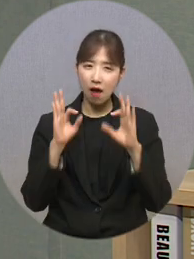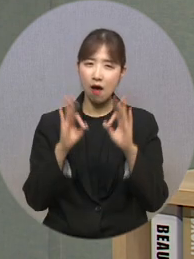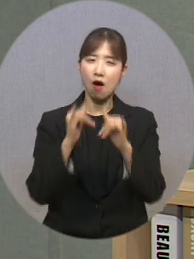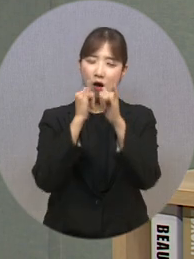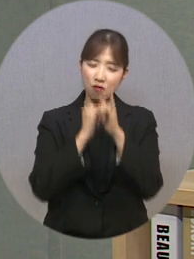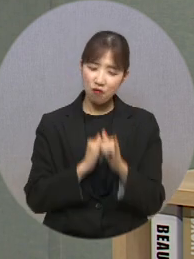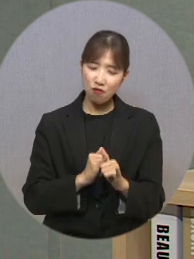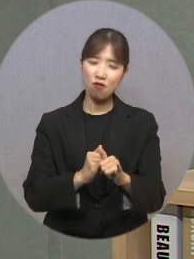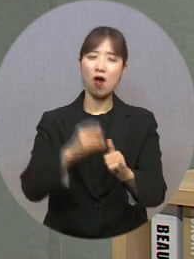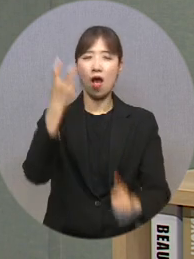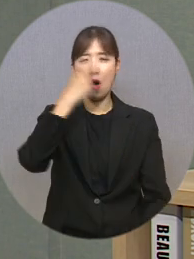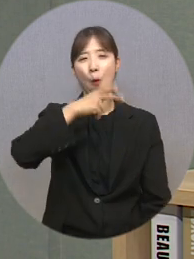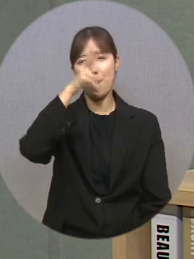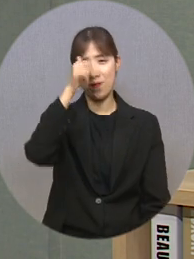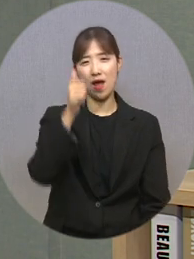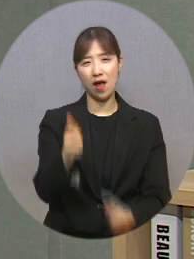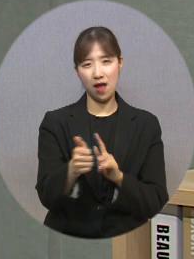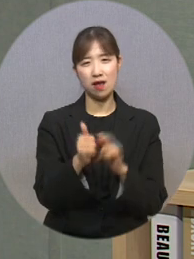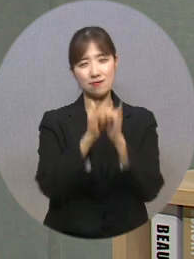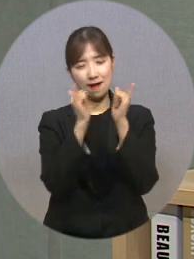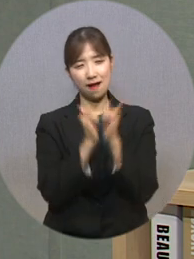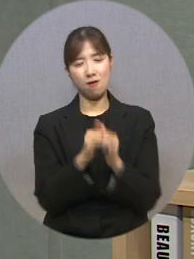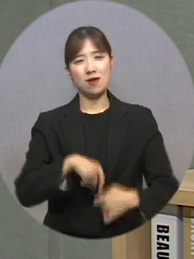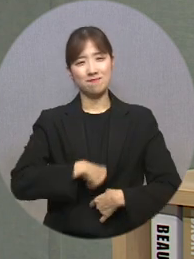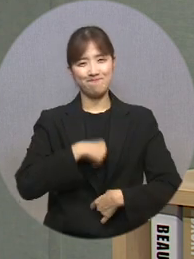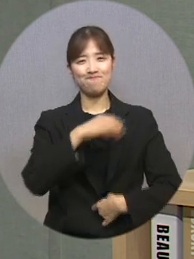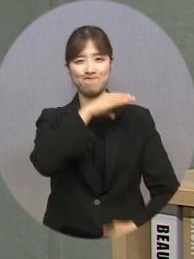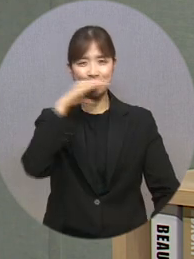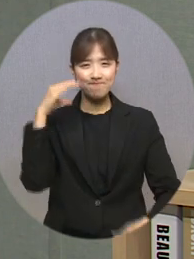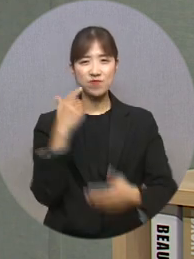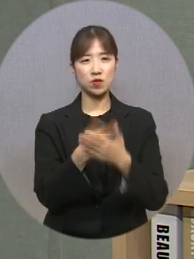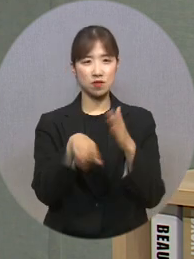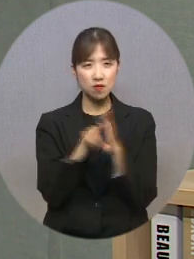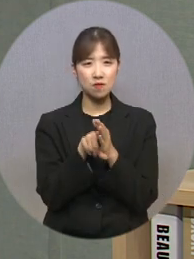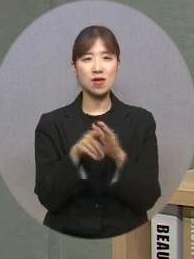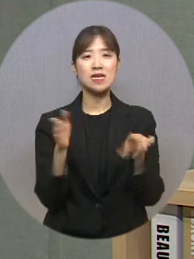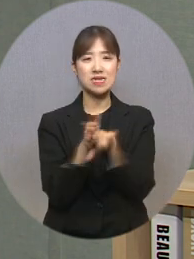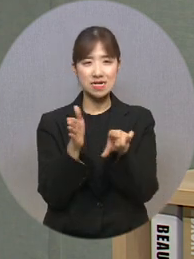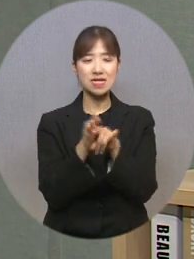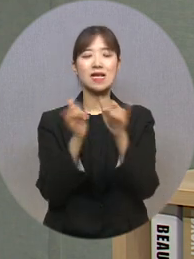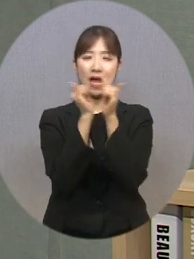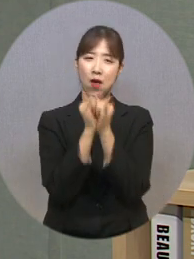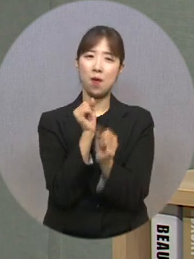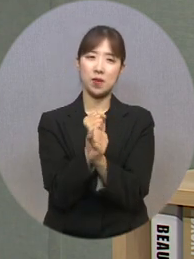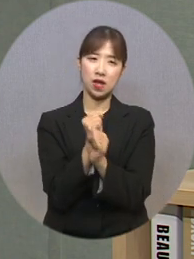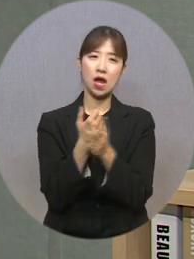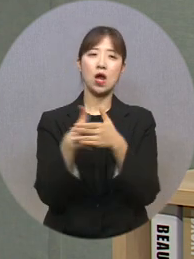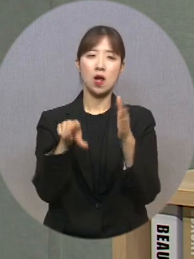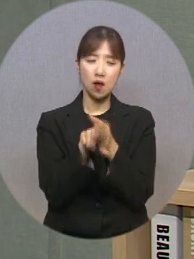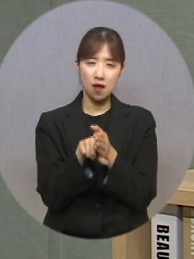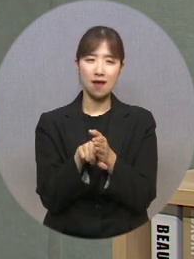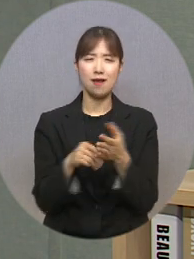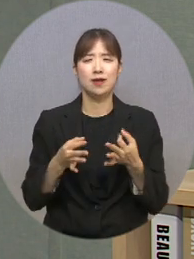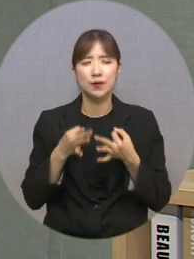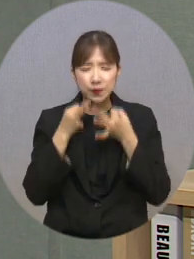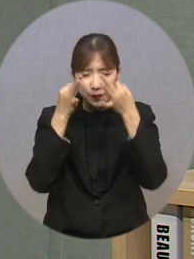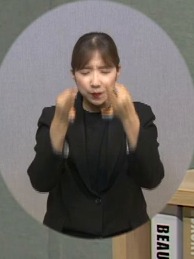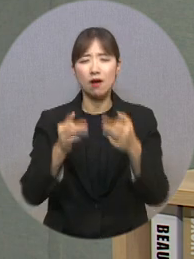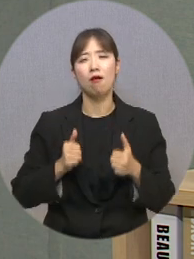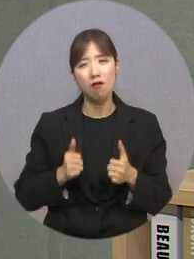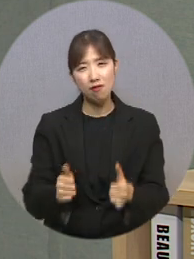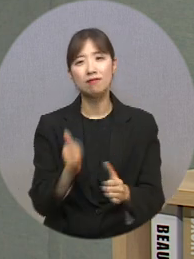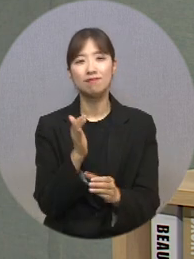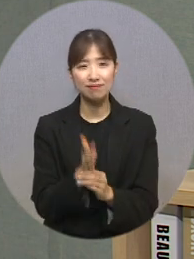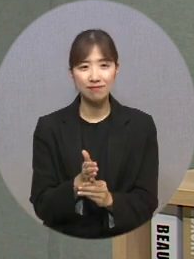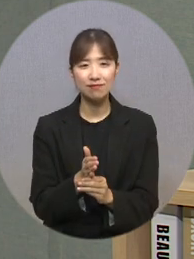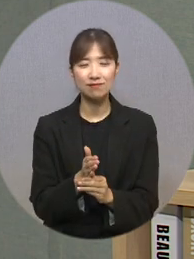훌륭한 검사로 사회 정의를 위해서 신뢰사회 구축을 위해서 아주 큰 힘을 쏟고